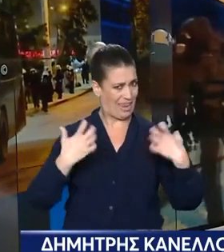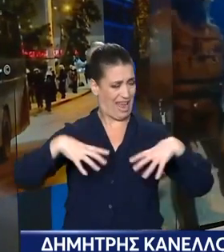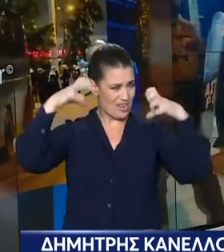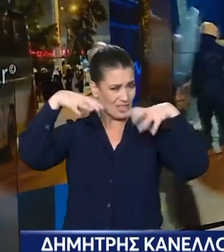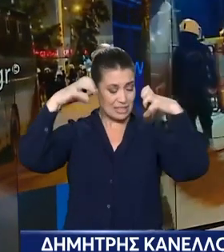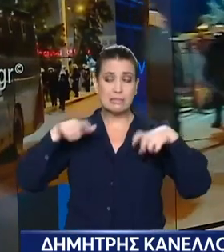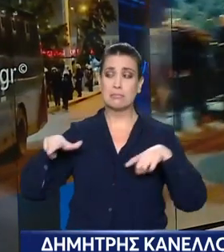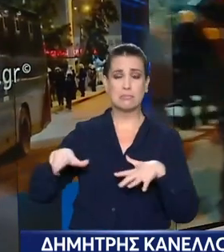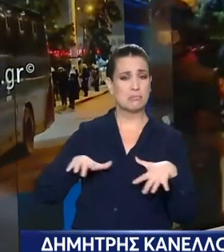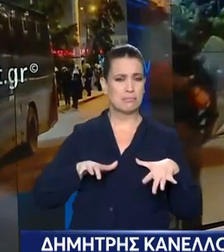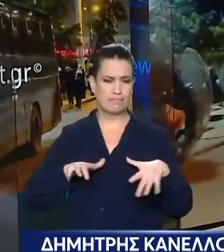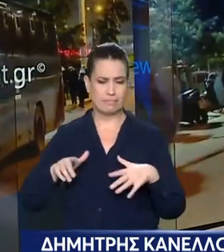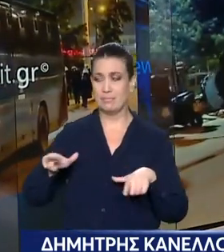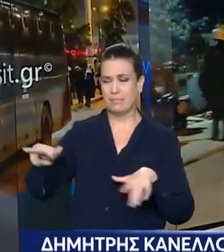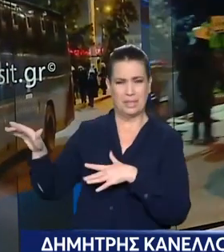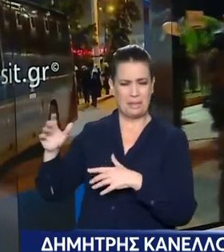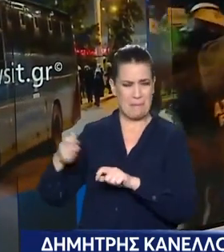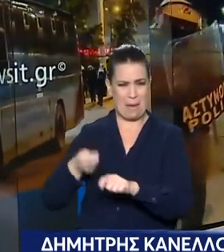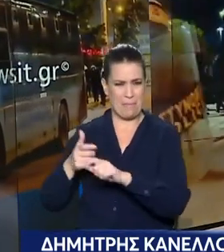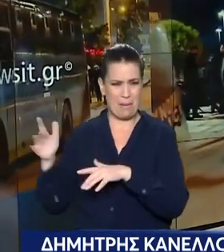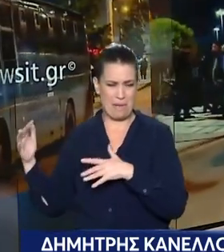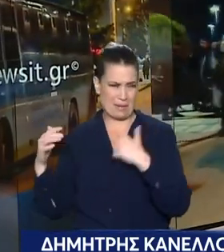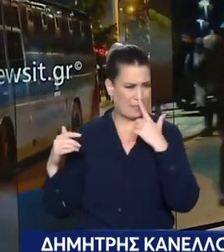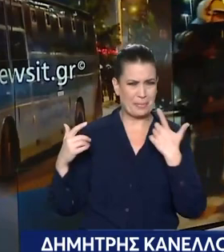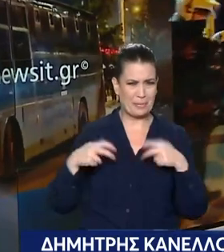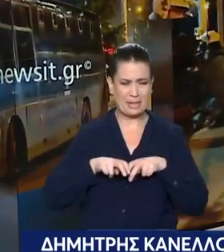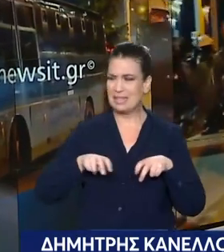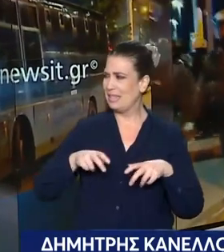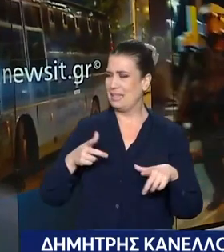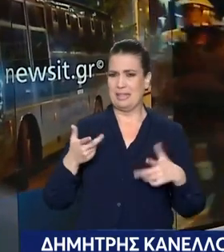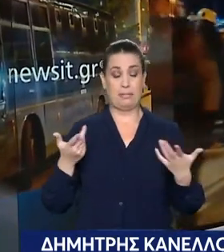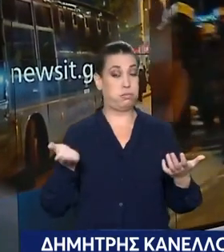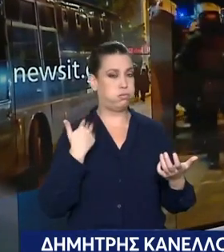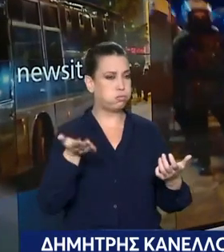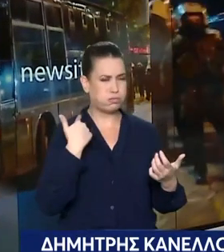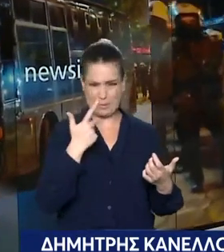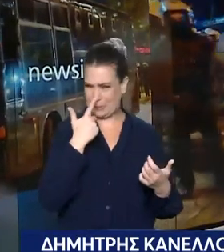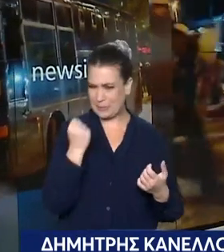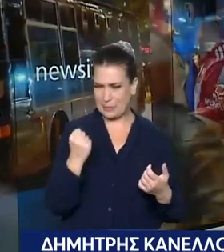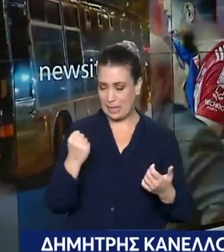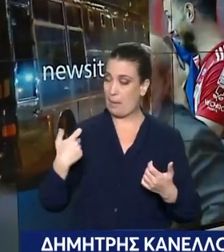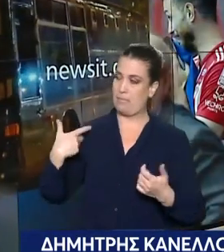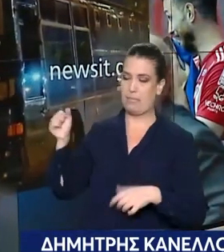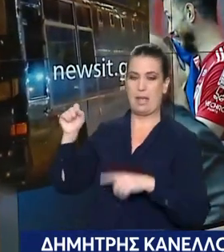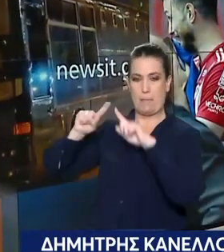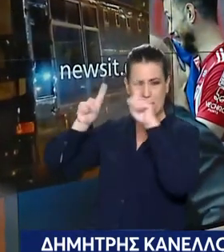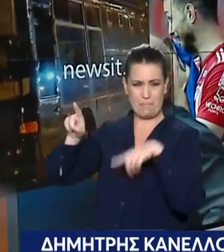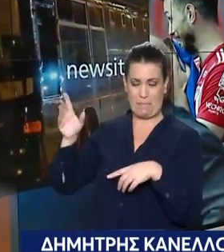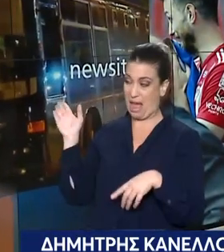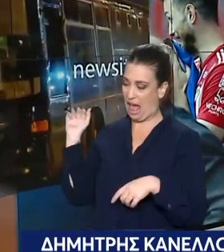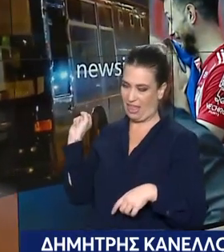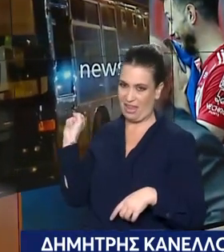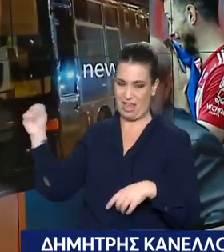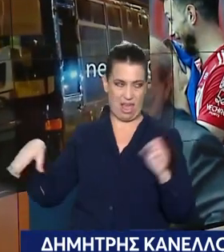Οι ευρισκόμενοι, μεταξύ των οποίων και εγώ στα πάνω διαζώματα, ανοίξαμε κάποια παράθυρα τα οποία βρίσκονται εκεί προκειμένου να αποσυμφορηθεί λίγο η